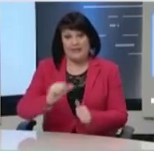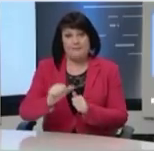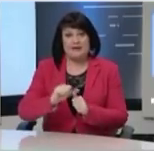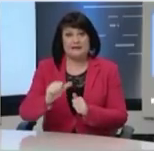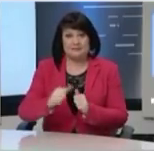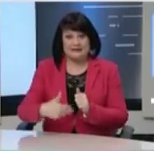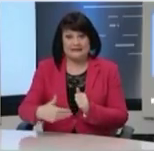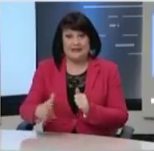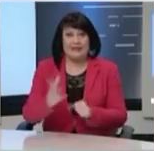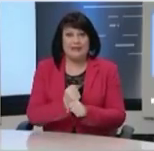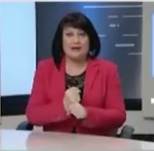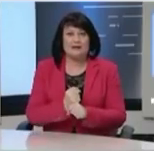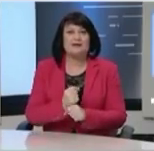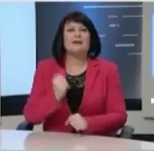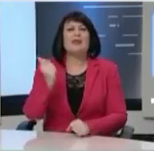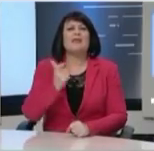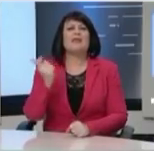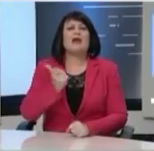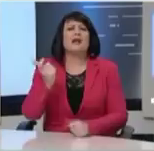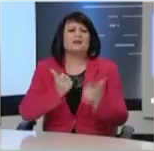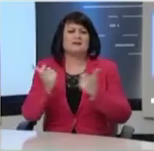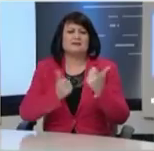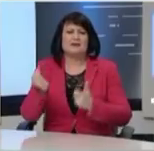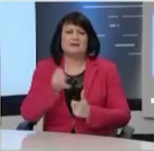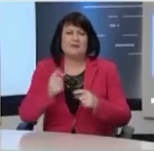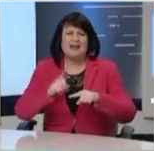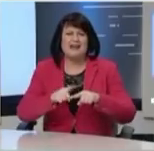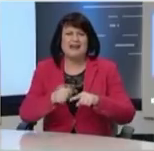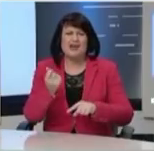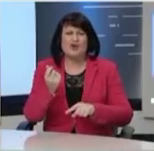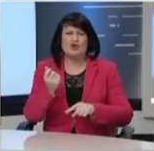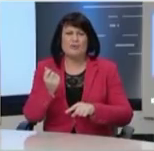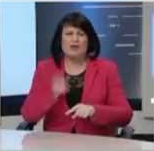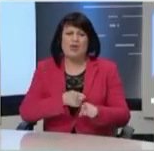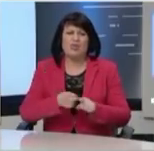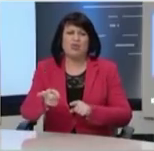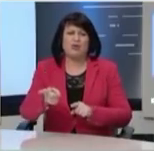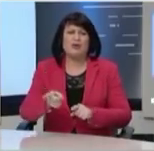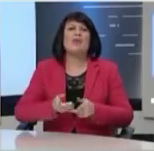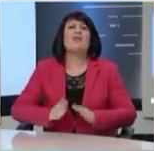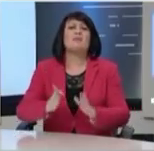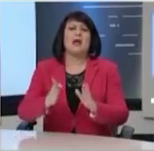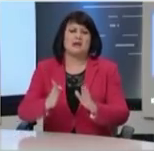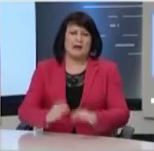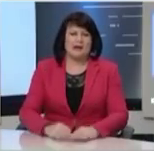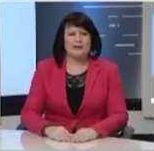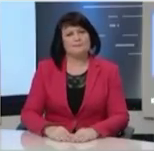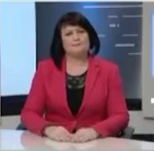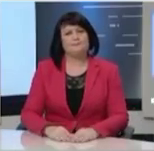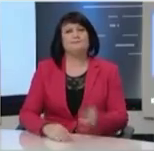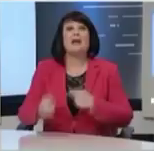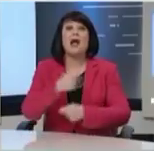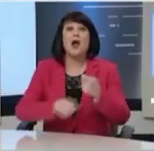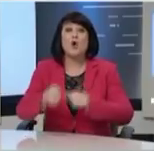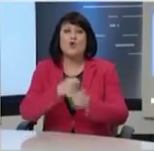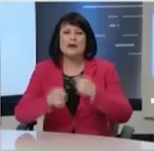έξοδο, οι δανειστές έλεγαν ότι η ελληνική οικονομία έχει εκτροχιαστεί, οι αγορές συνέχιζαν να